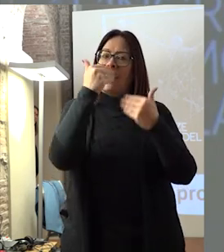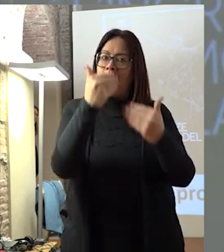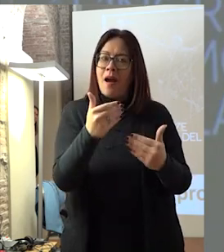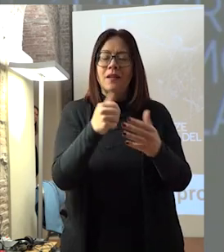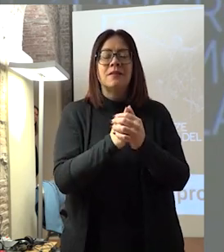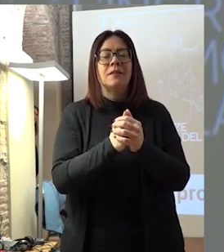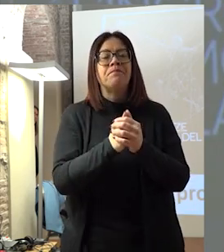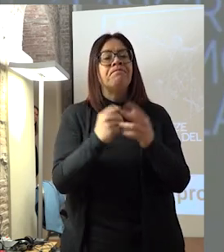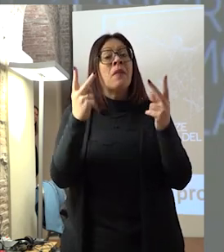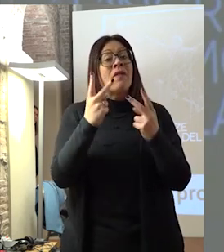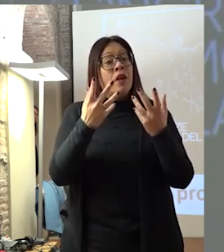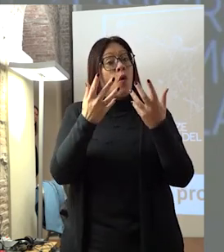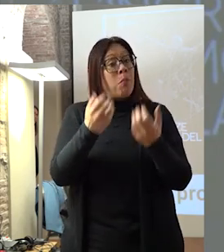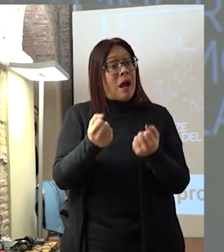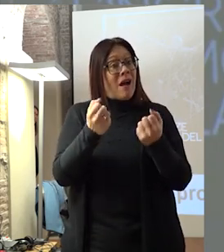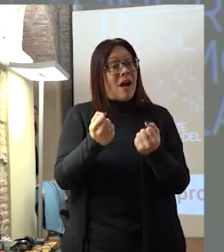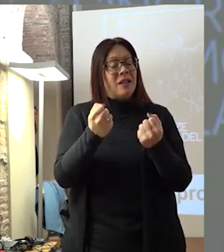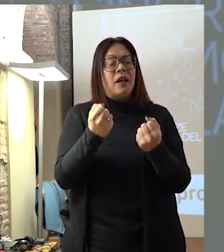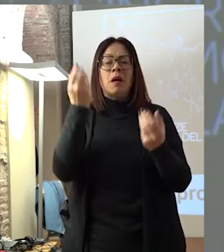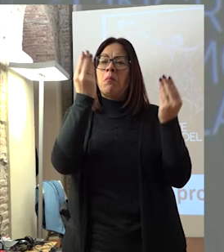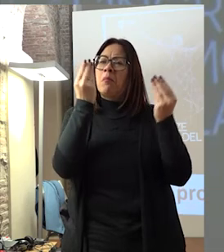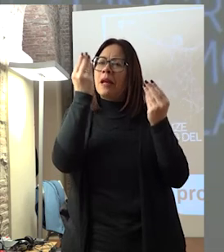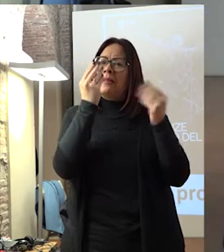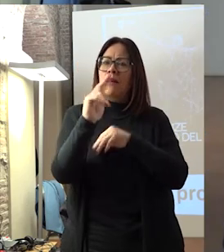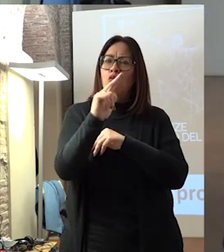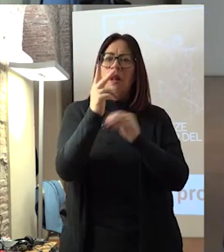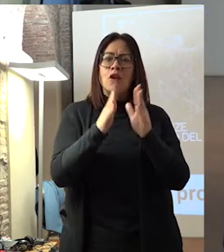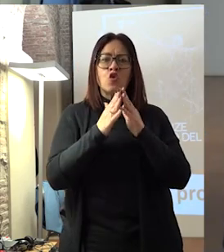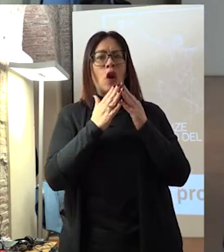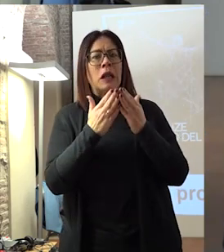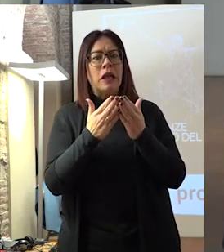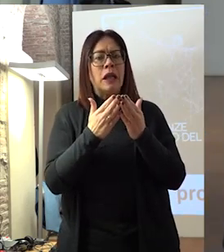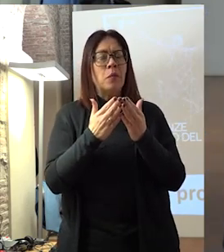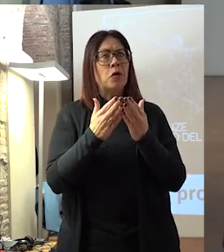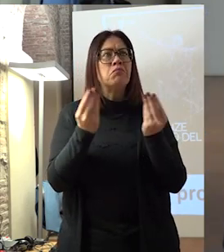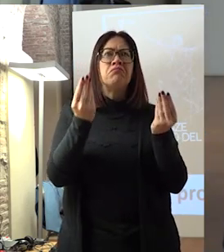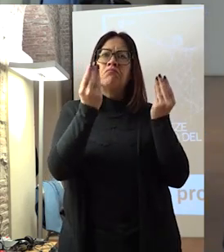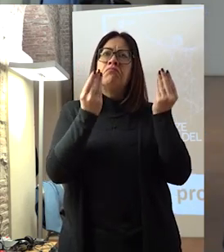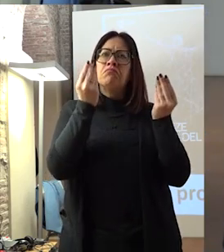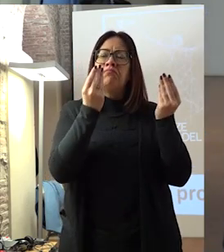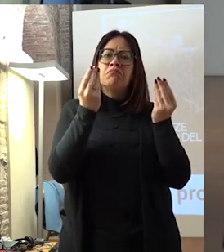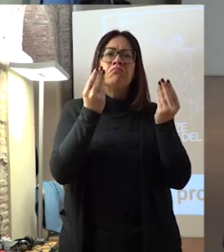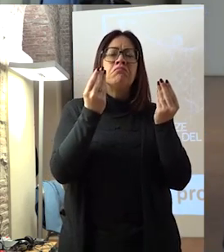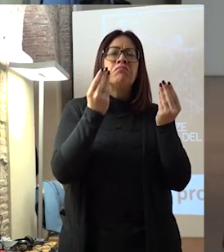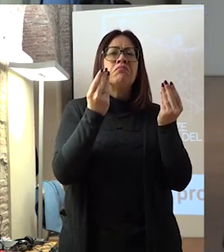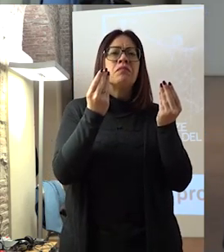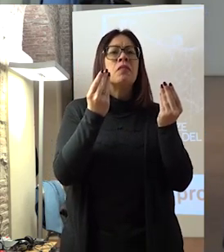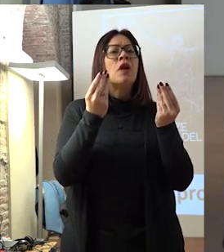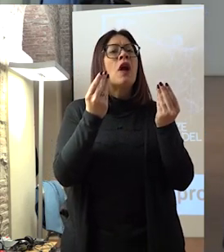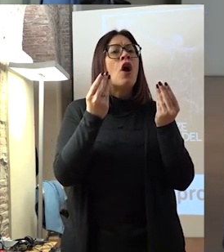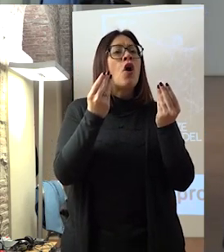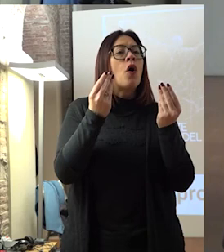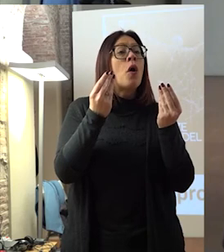pratica quando ho pensato a questo terzo volume ho detto andiamo a vedere quello che abbiamo